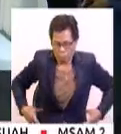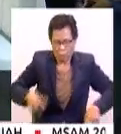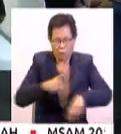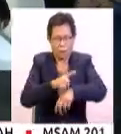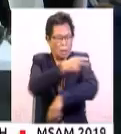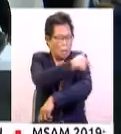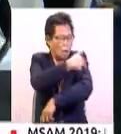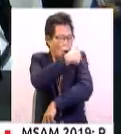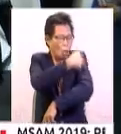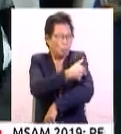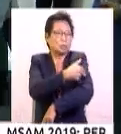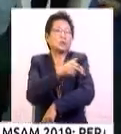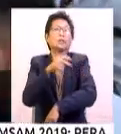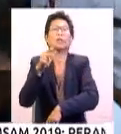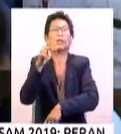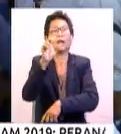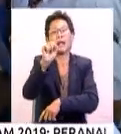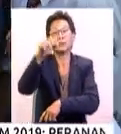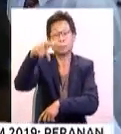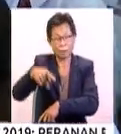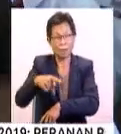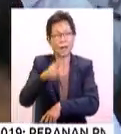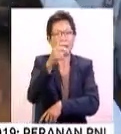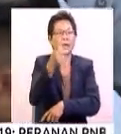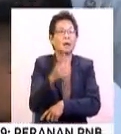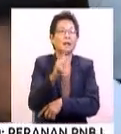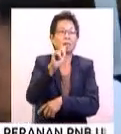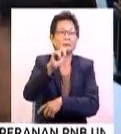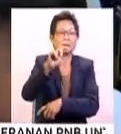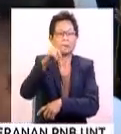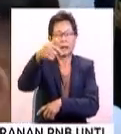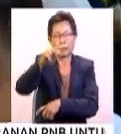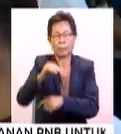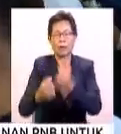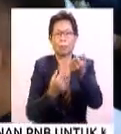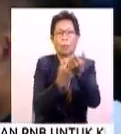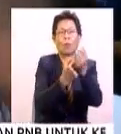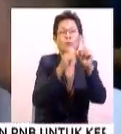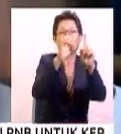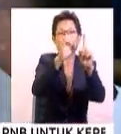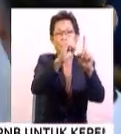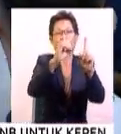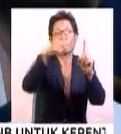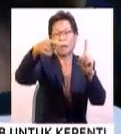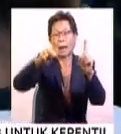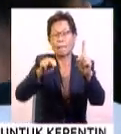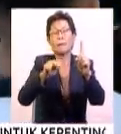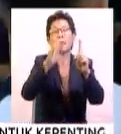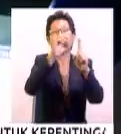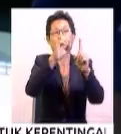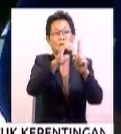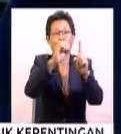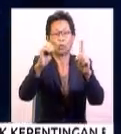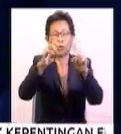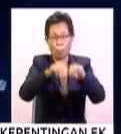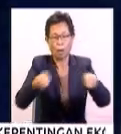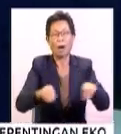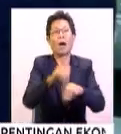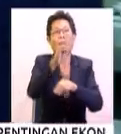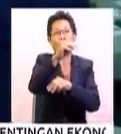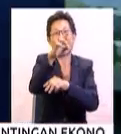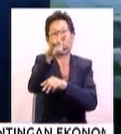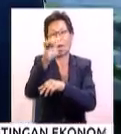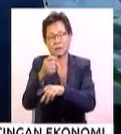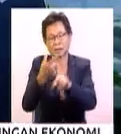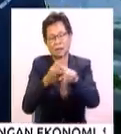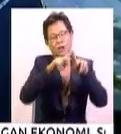Sultan Abdul Halim Sungai Petani. Selain itu, PNB akan menaja 100 pelajar sekolah berasrama penuh dan 100 pelajar maktab rendah Sains Mara